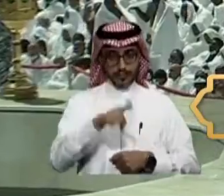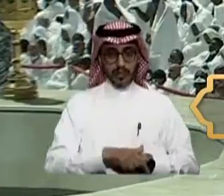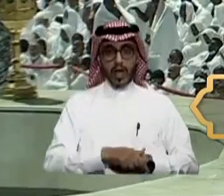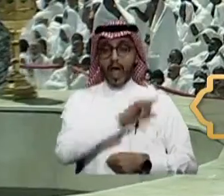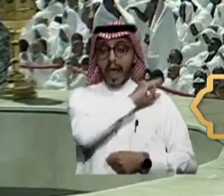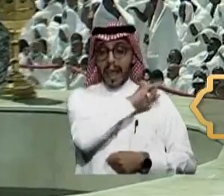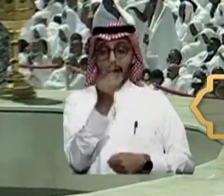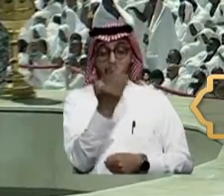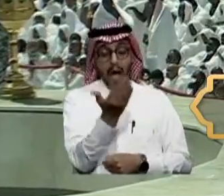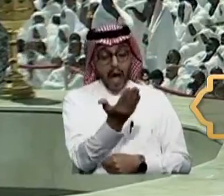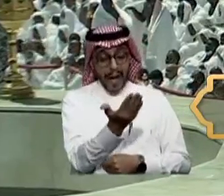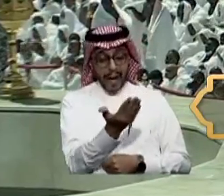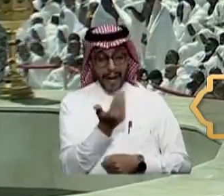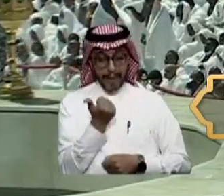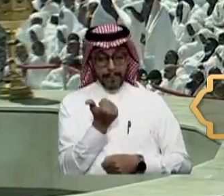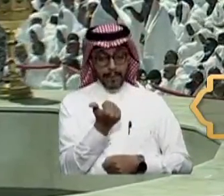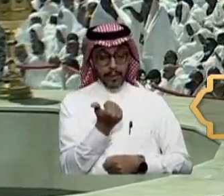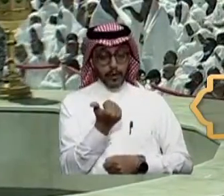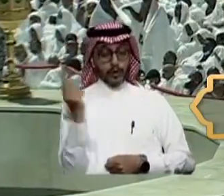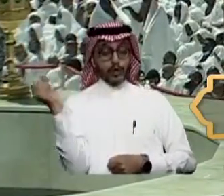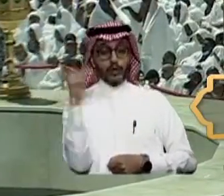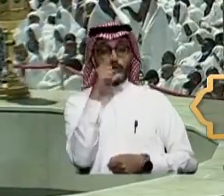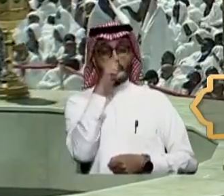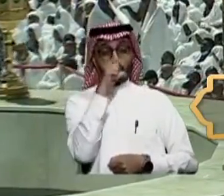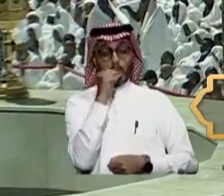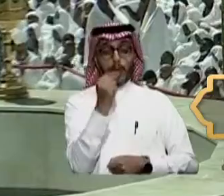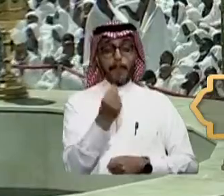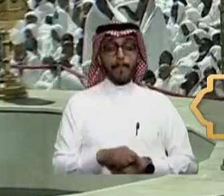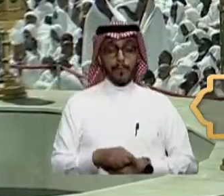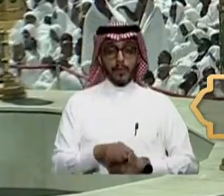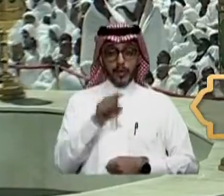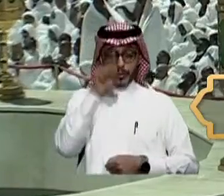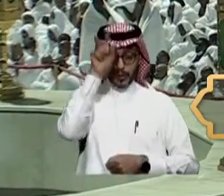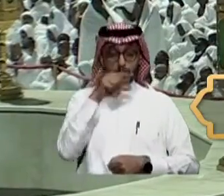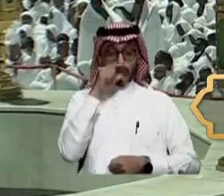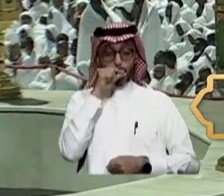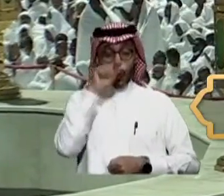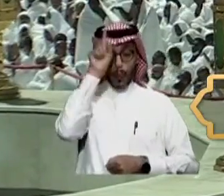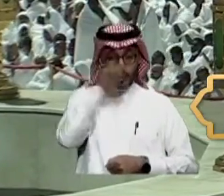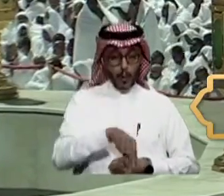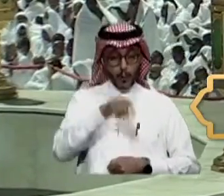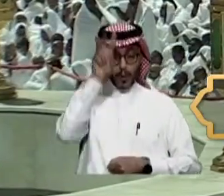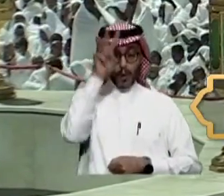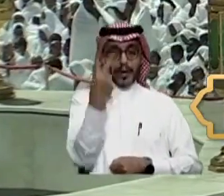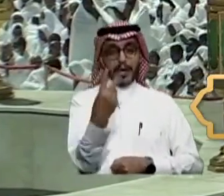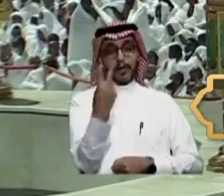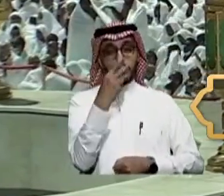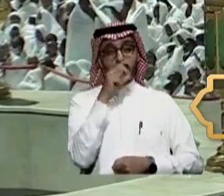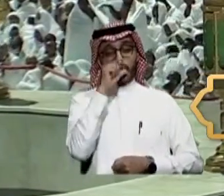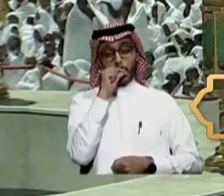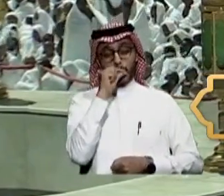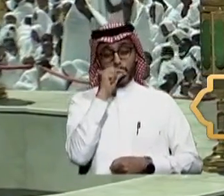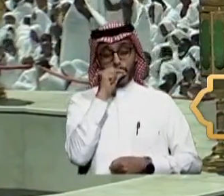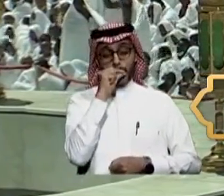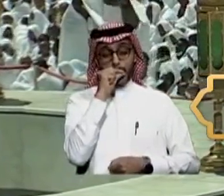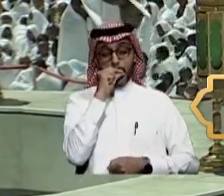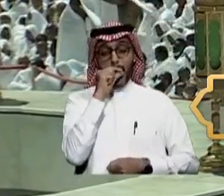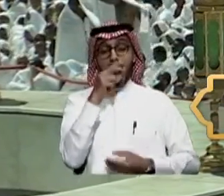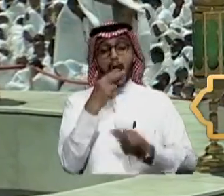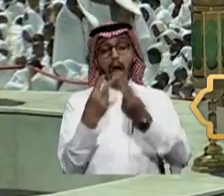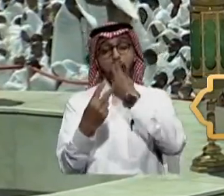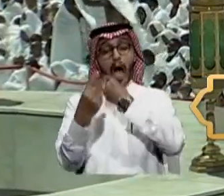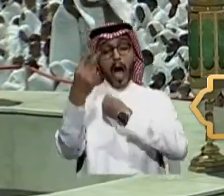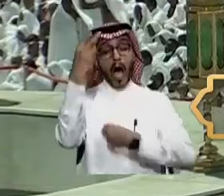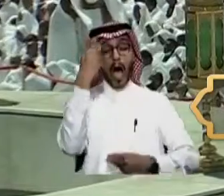لا يتقدمن احدكم رمضان بصوم يوم او يومين الا ان يكون